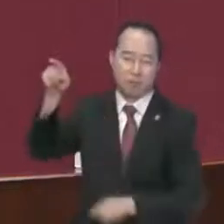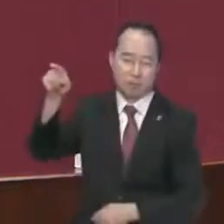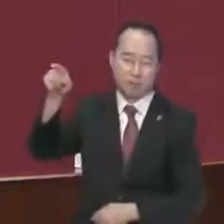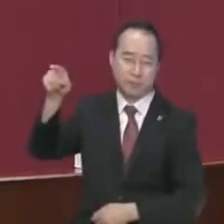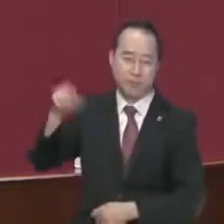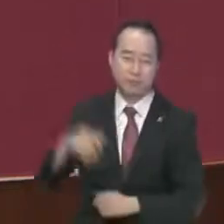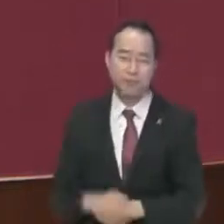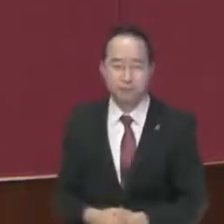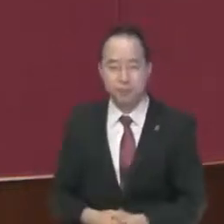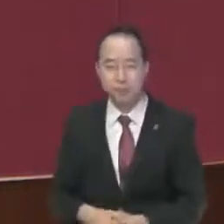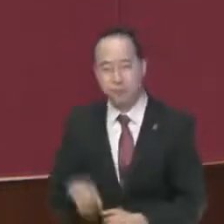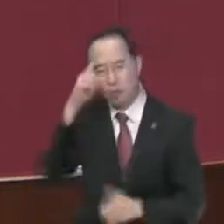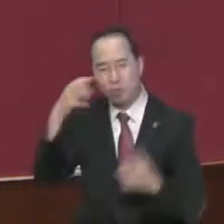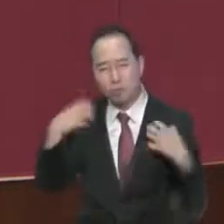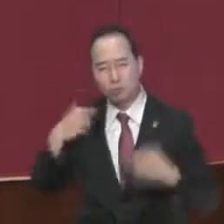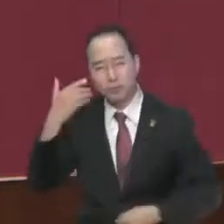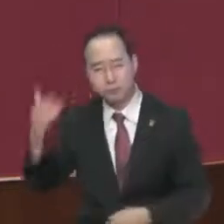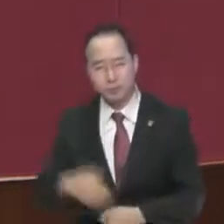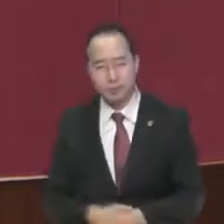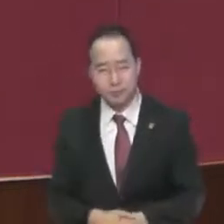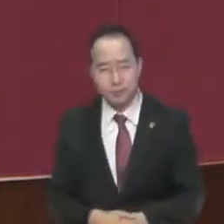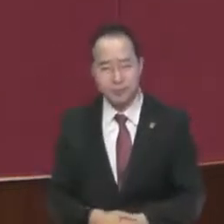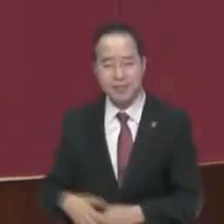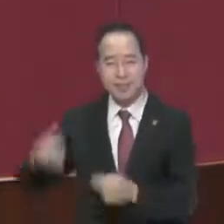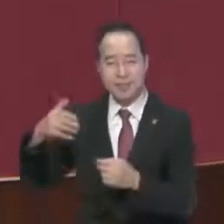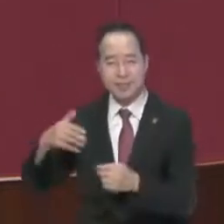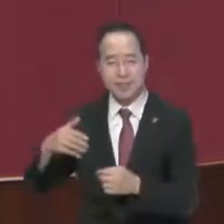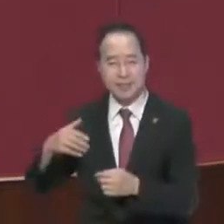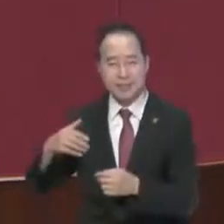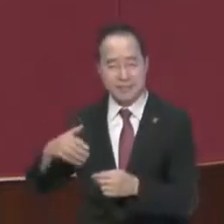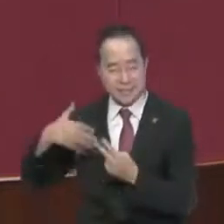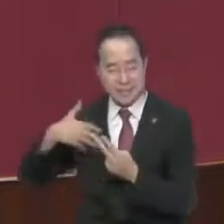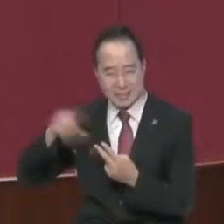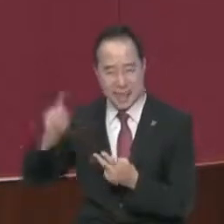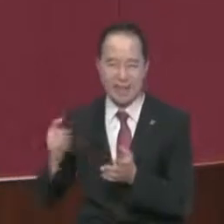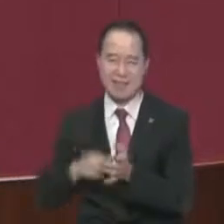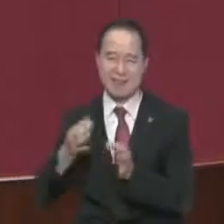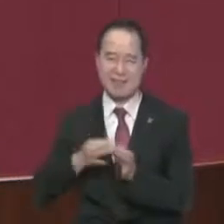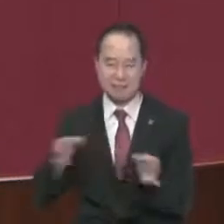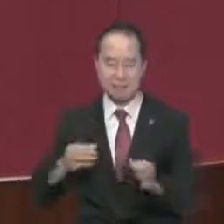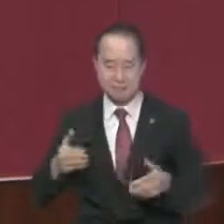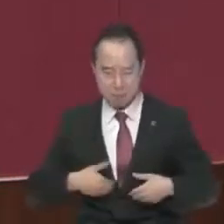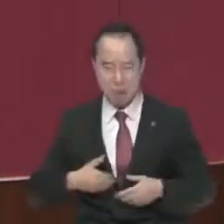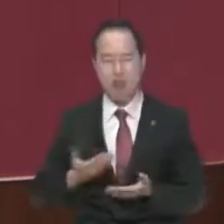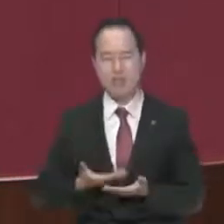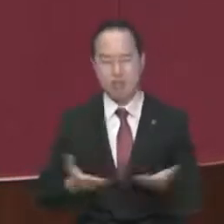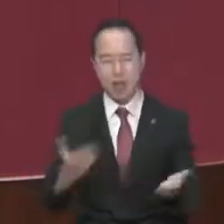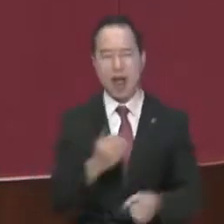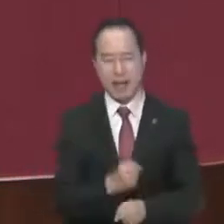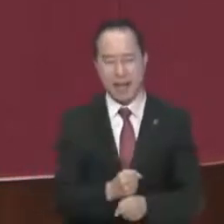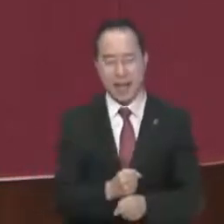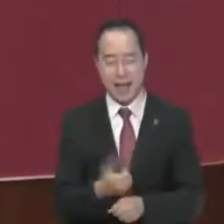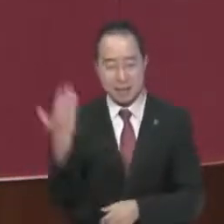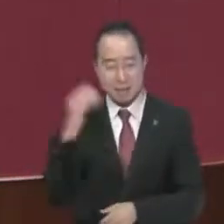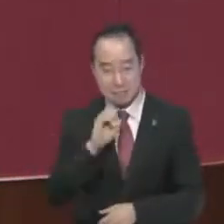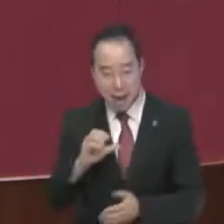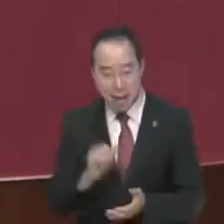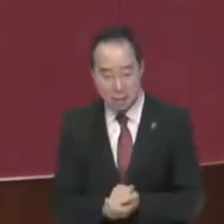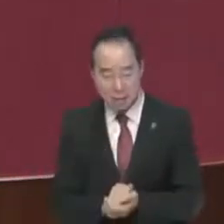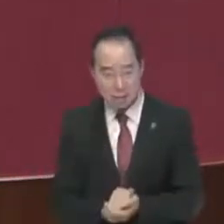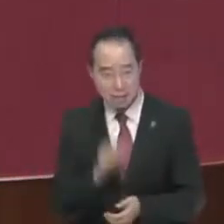2차 재난지원금 두텁고 필요한 분들에게 두텁게 지원한다고 하셨습니다. 정말 두텁습니까? 그리고 필요한